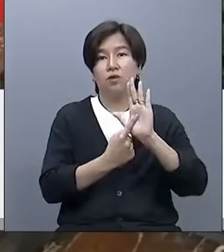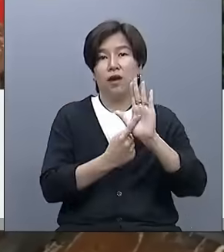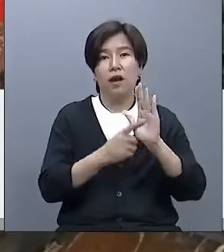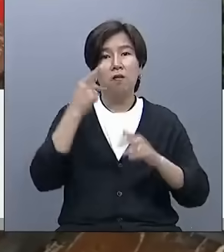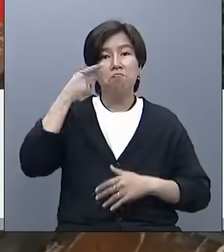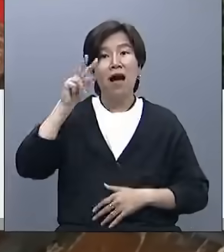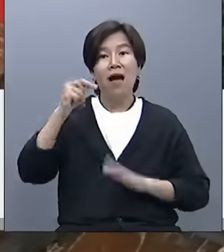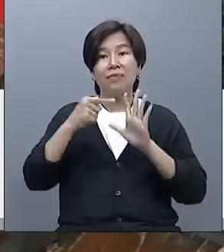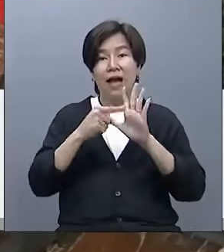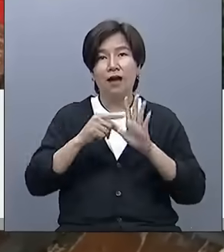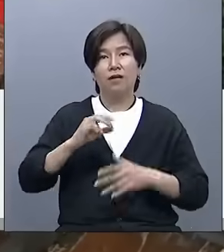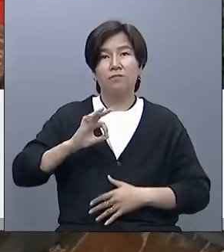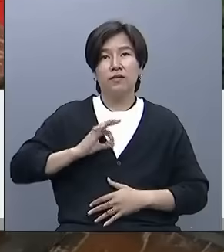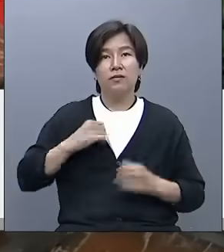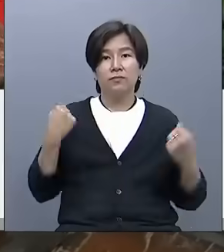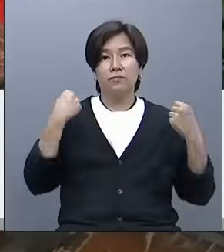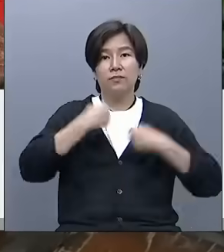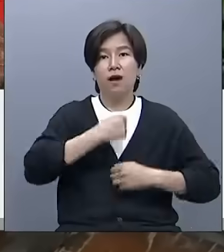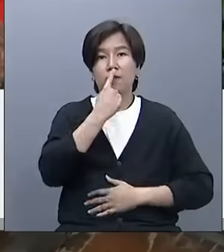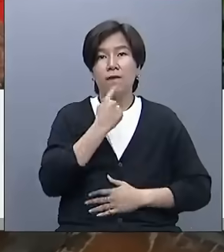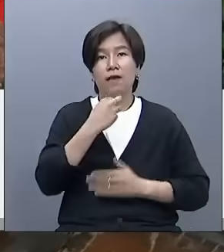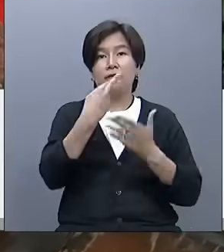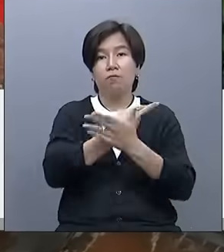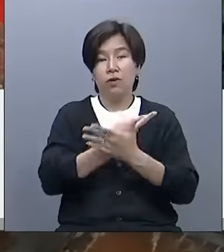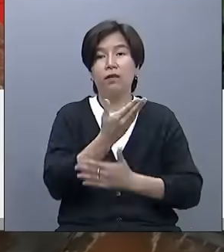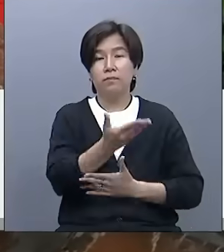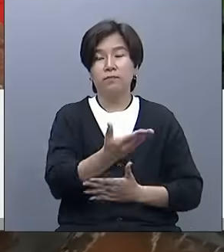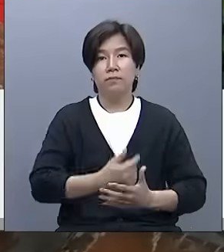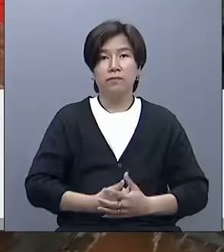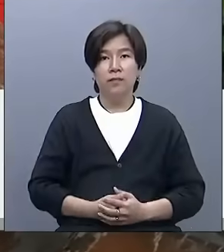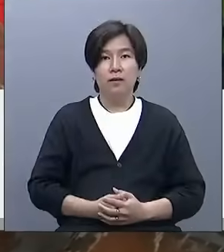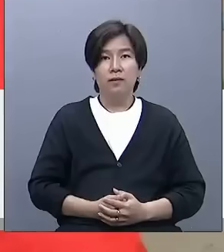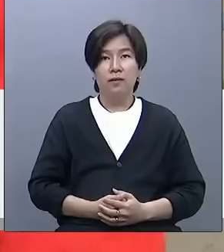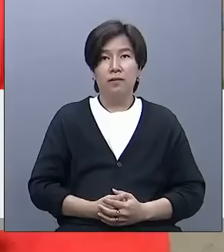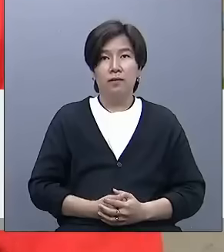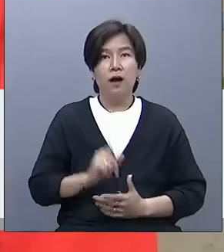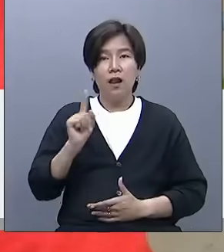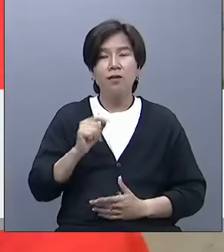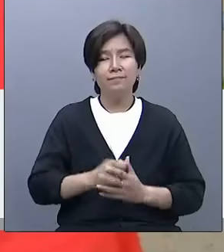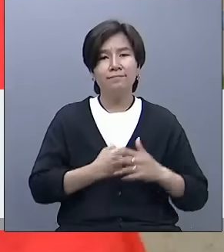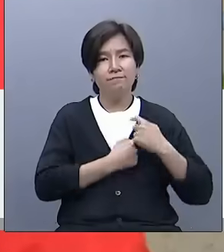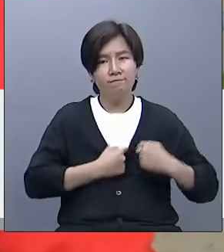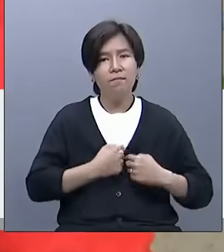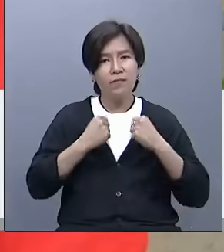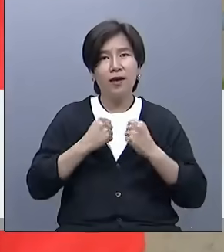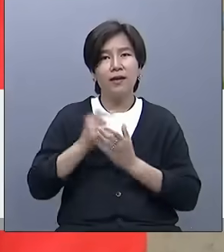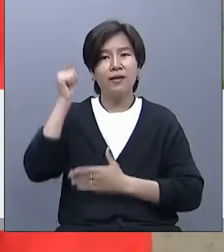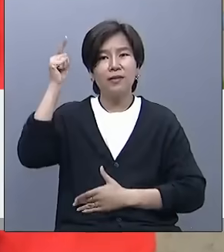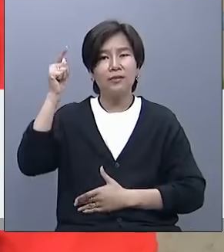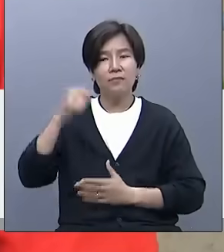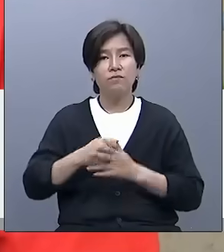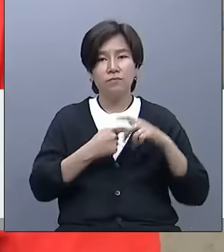เป็นหนึ่งในสมาชิกกลุ่มคนเสื้อแดงบ้านโป่งที่อำเภอบ้านโป่งจังหวัดราชบุรีก็ยังคงเชื่อมั่นในคุณทักษิณมั่นใจบอกว่า